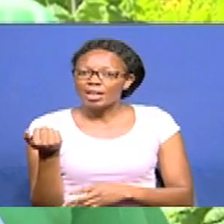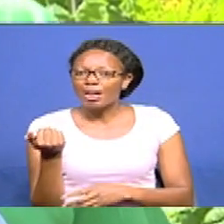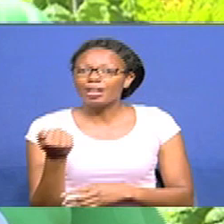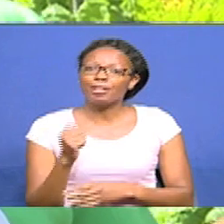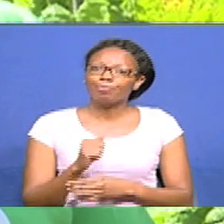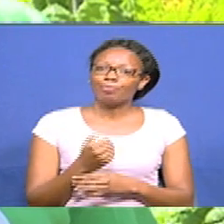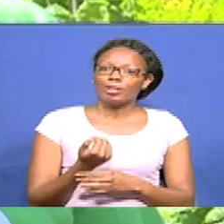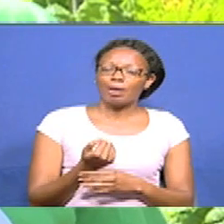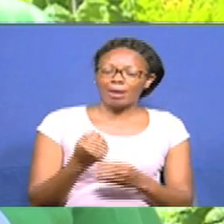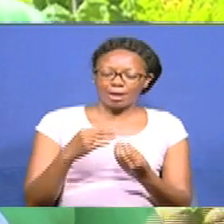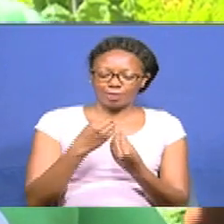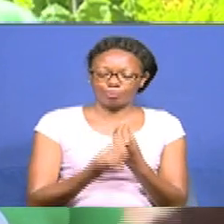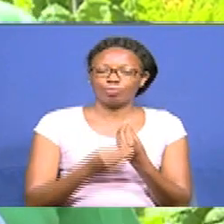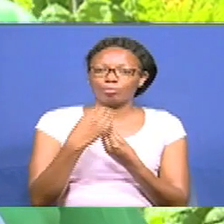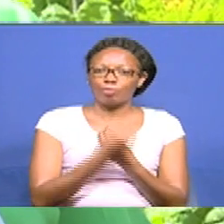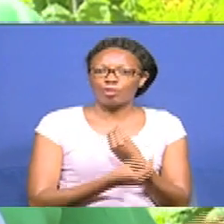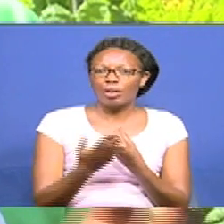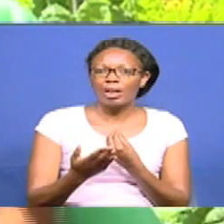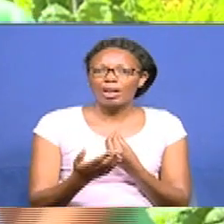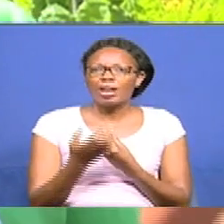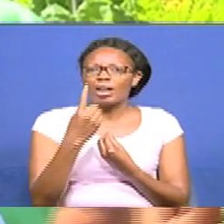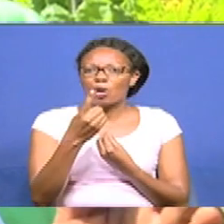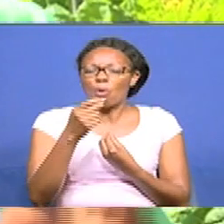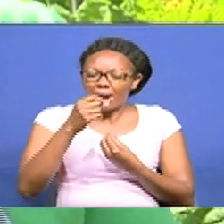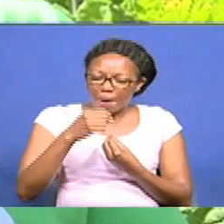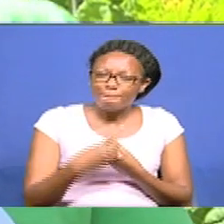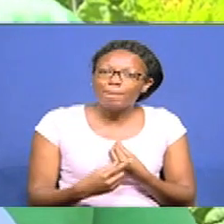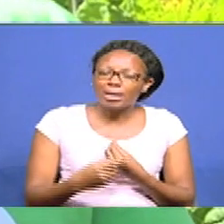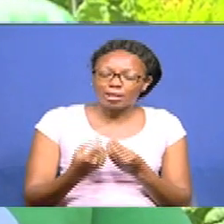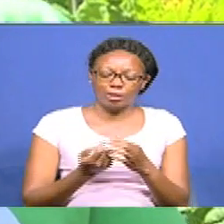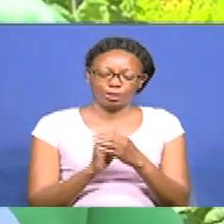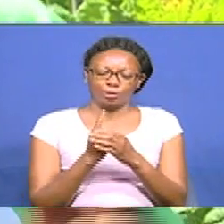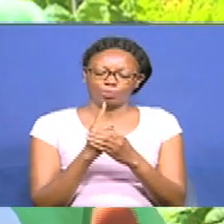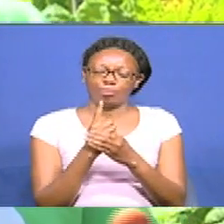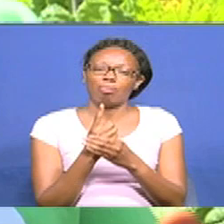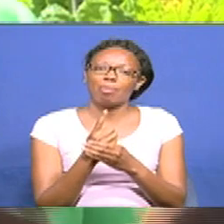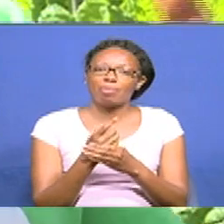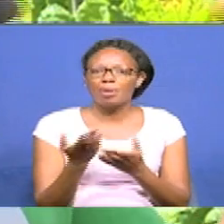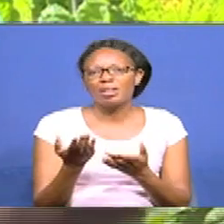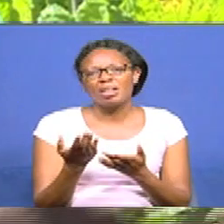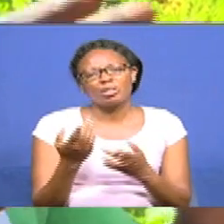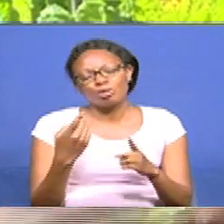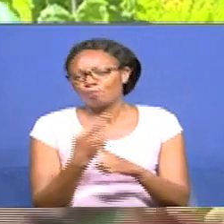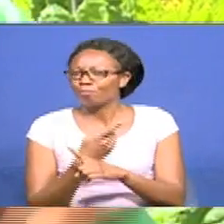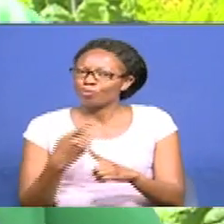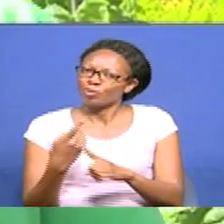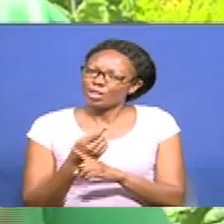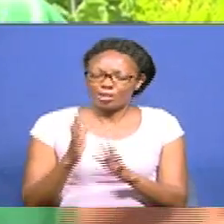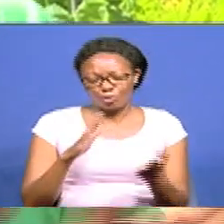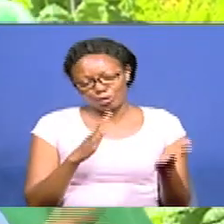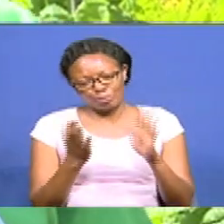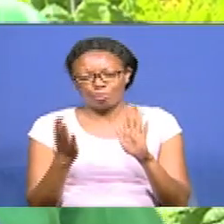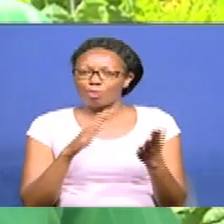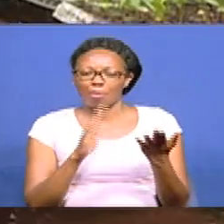hukaa mwezi hata mwezi na nusu ndio ichipuke. So inategemea ni begu gani umepanda. So kila begu